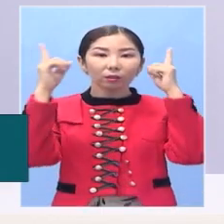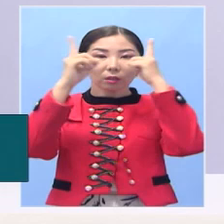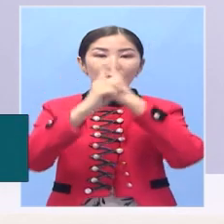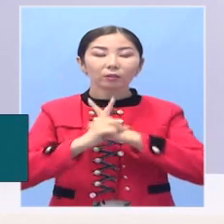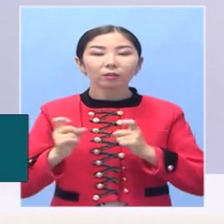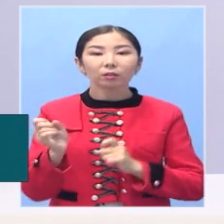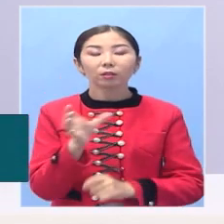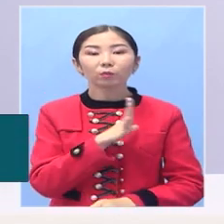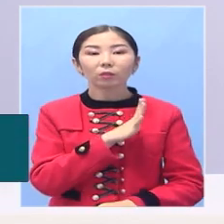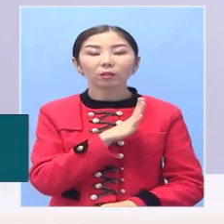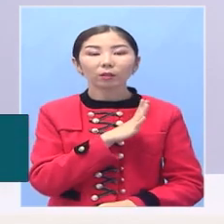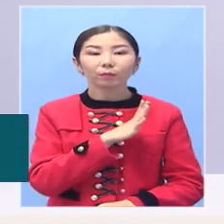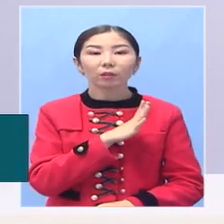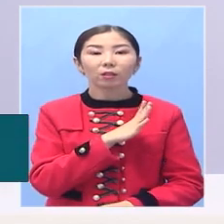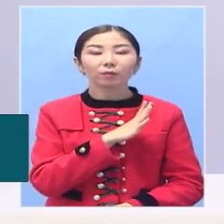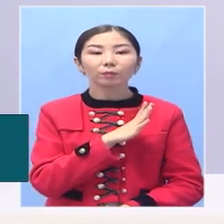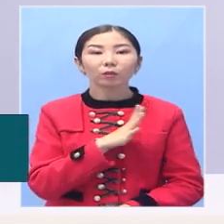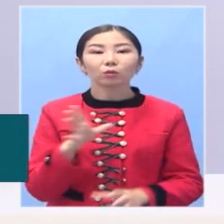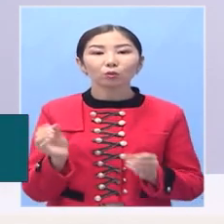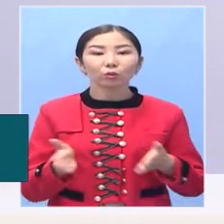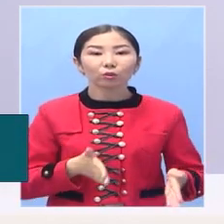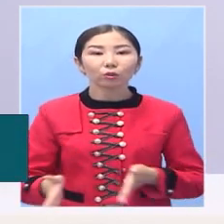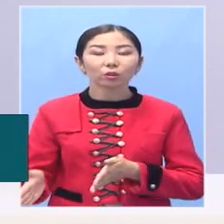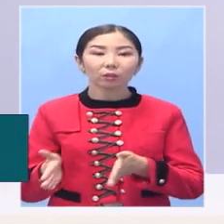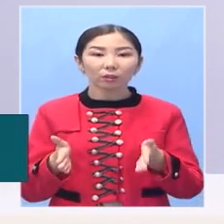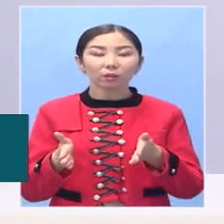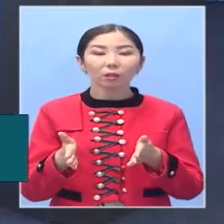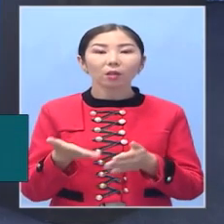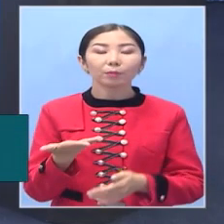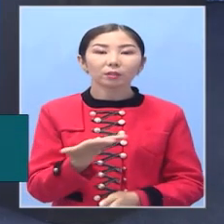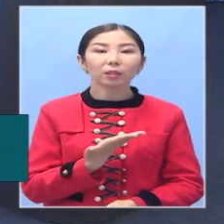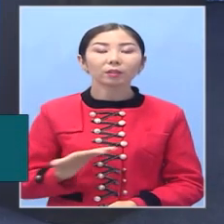Енді ол жол түскеннен кейін біздерде